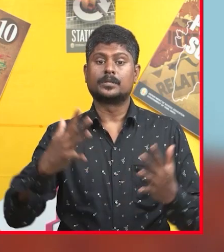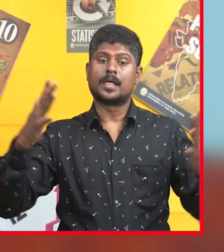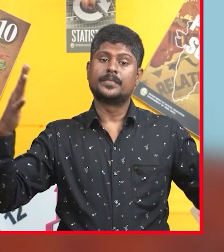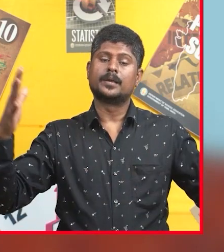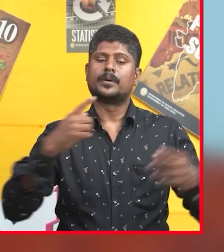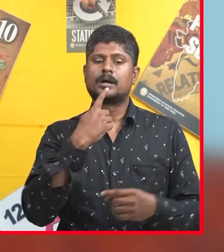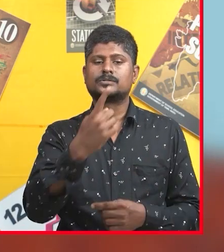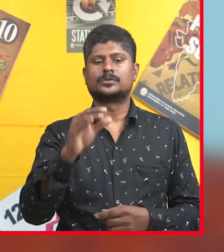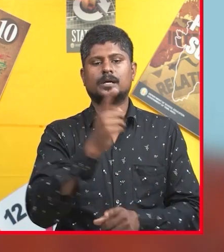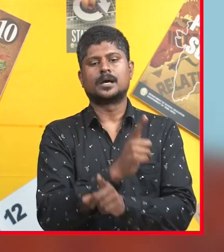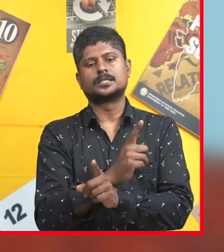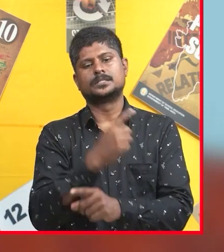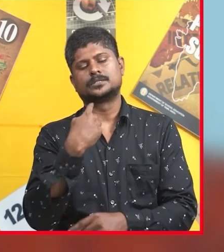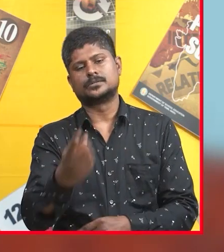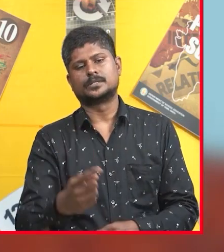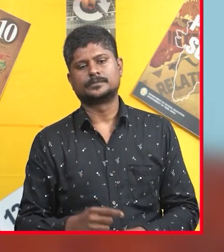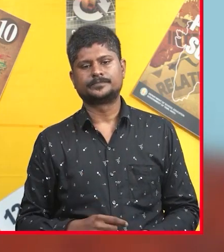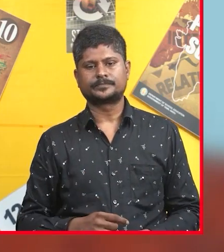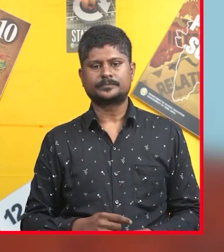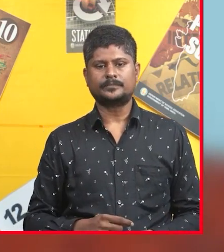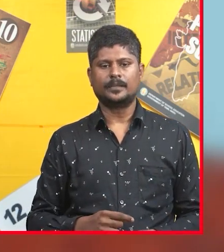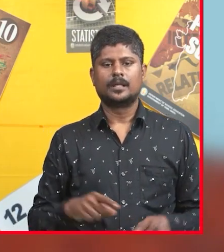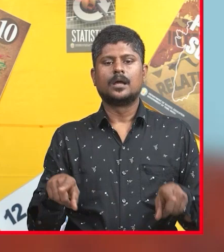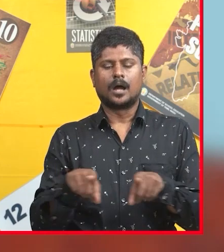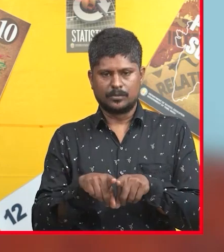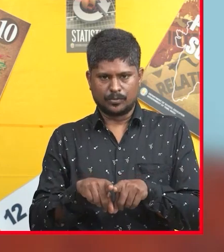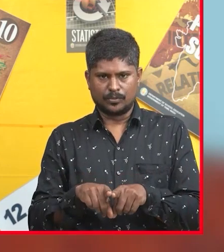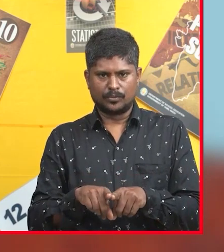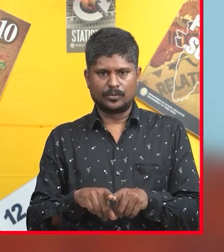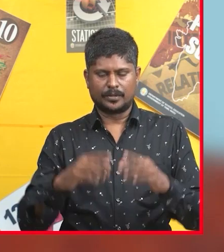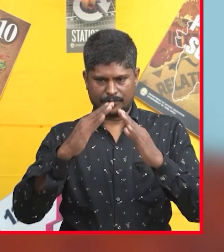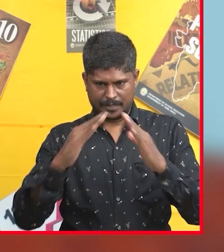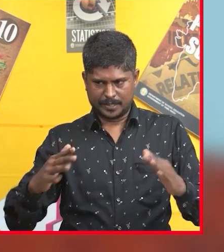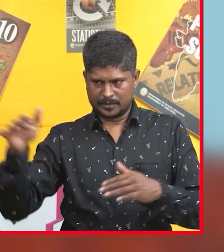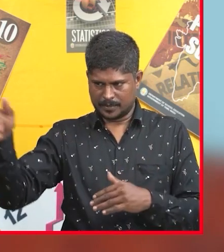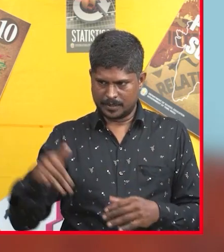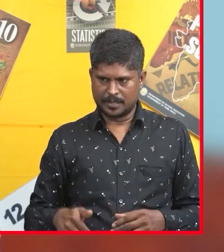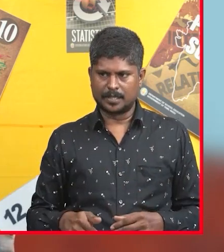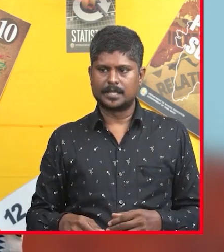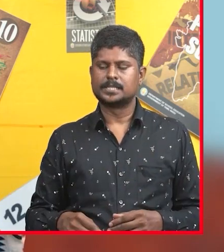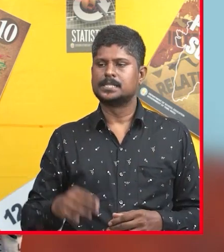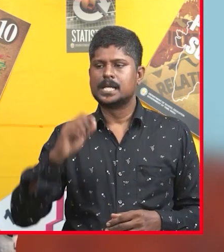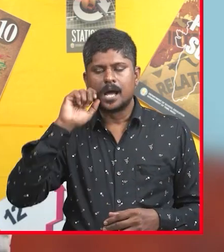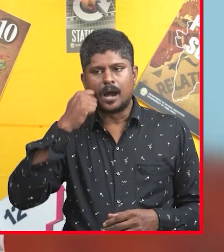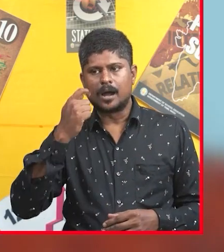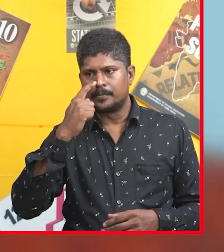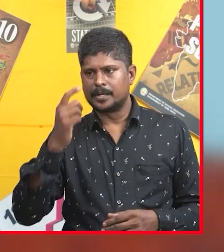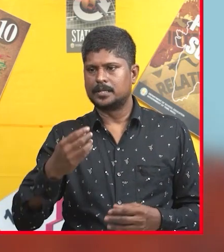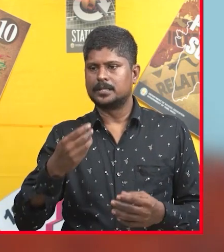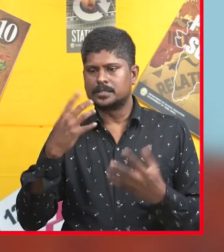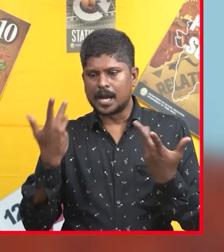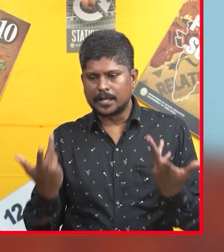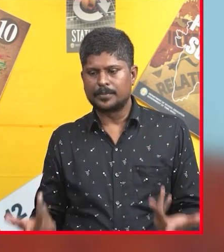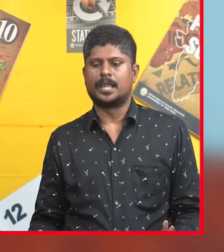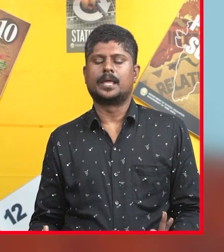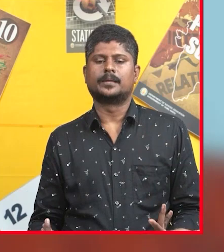சொல்லப்படுது சரிங்களா. இளையாங்குடி மாறநாயனாரினுடைய வீட்டுக்கு வந்த சிவனடியாருக்கு விருந்தளிக்க அவரிடம்